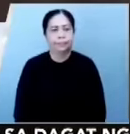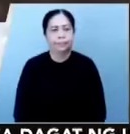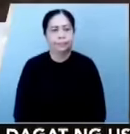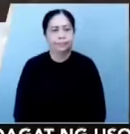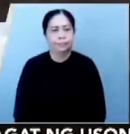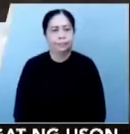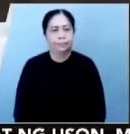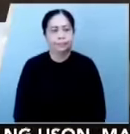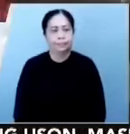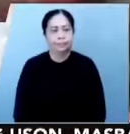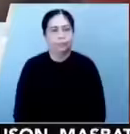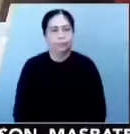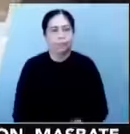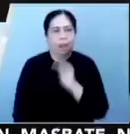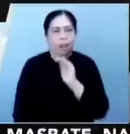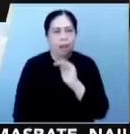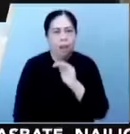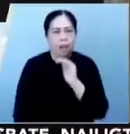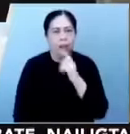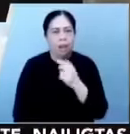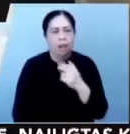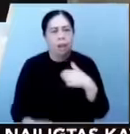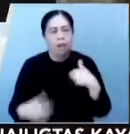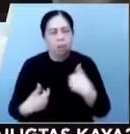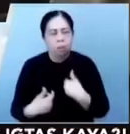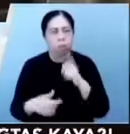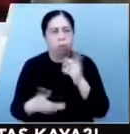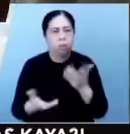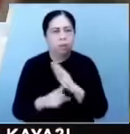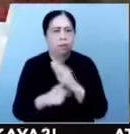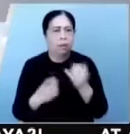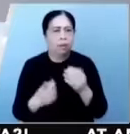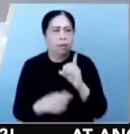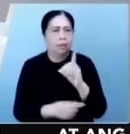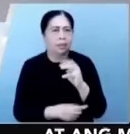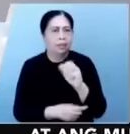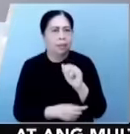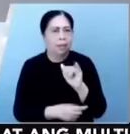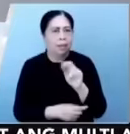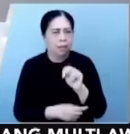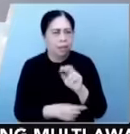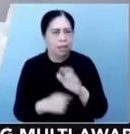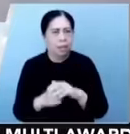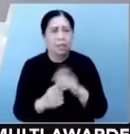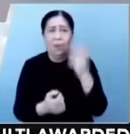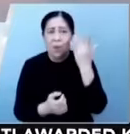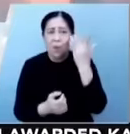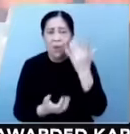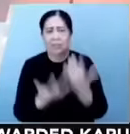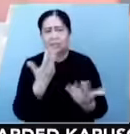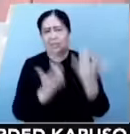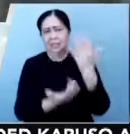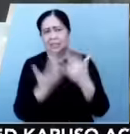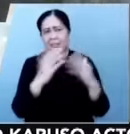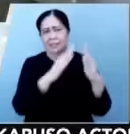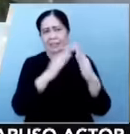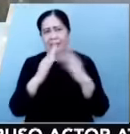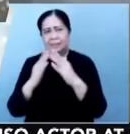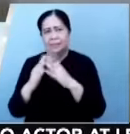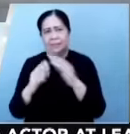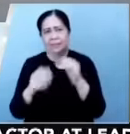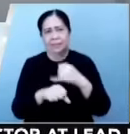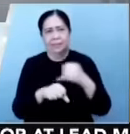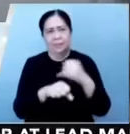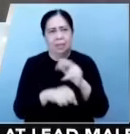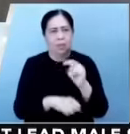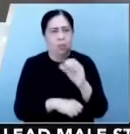Humahangos ang mga residenteng nakasalubong namin sa barangay Damayang Lagi, Quezon City. Nasusunog na kasi ang kanilang mga bahay sa Isla Nova. Nang dumating